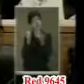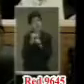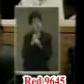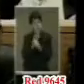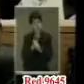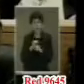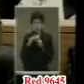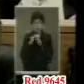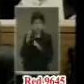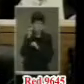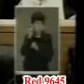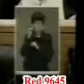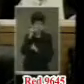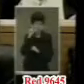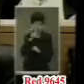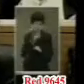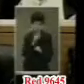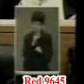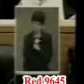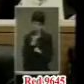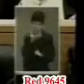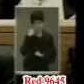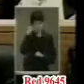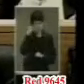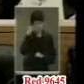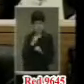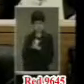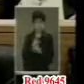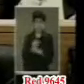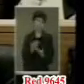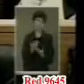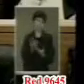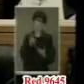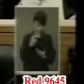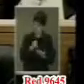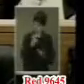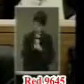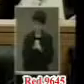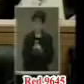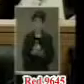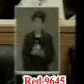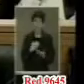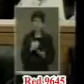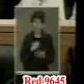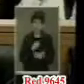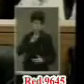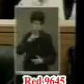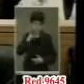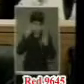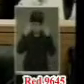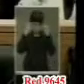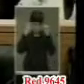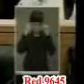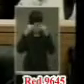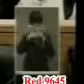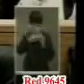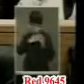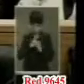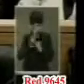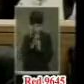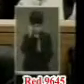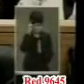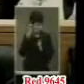ปพันธมิตรบอกว่าถ้าอย่างนั้นเรายกระดับไปแล้วเรายกระดับไปเรียกร้องให้นายกรัฐมนตรีลา